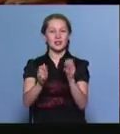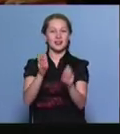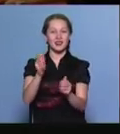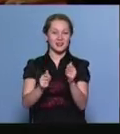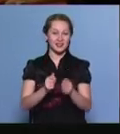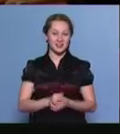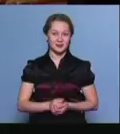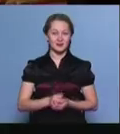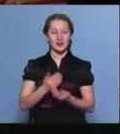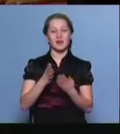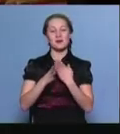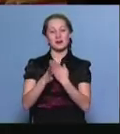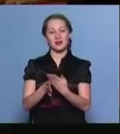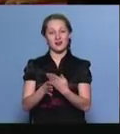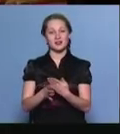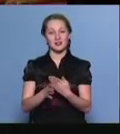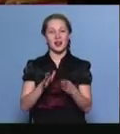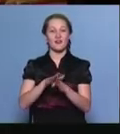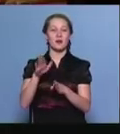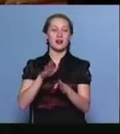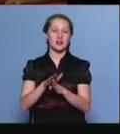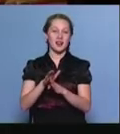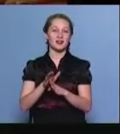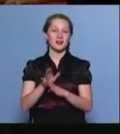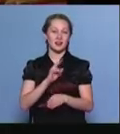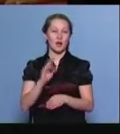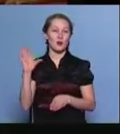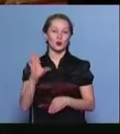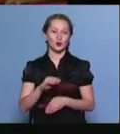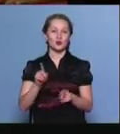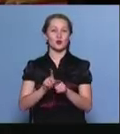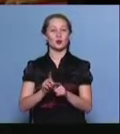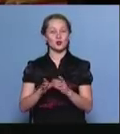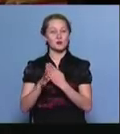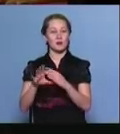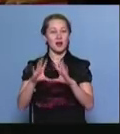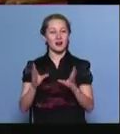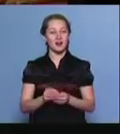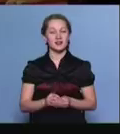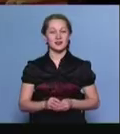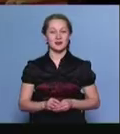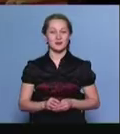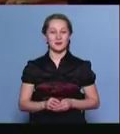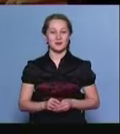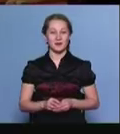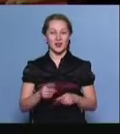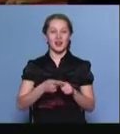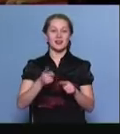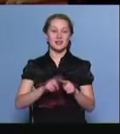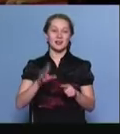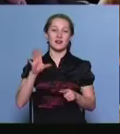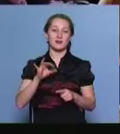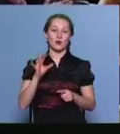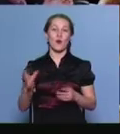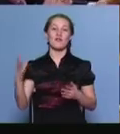доила, помогала, выполняла ей работу всю, тоже помогала. И вот с этого все у меня и